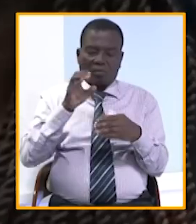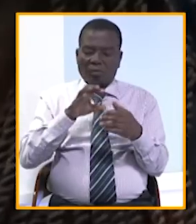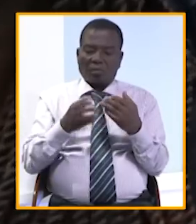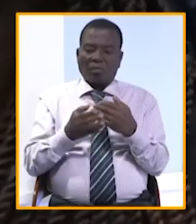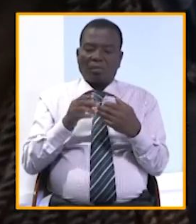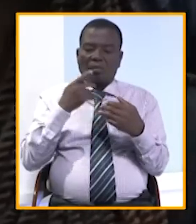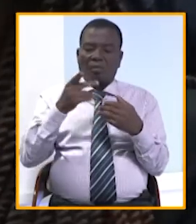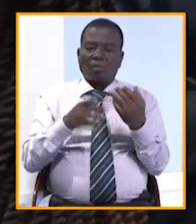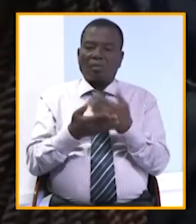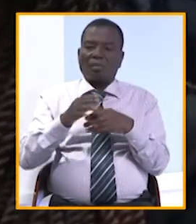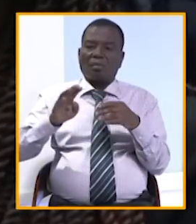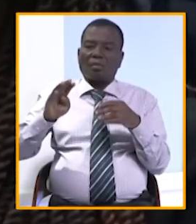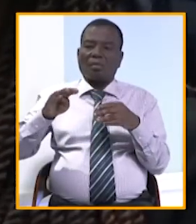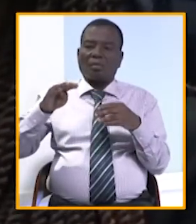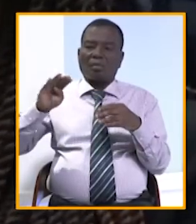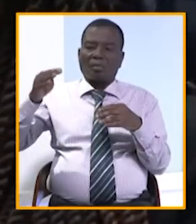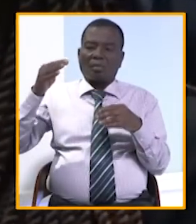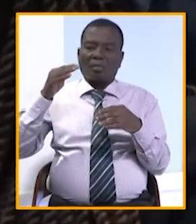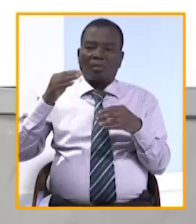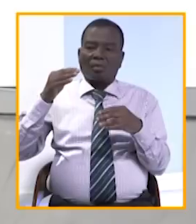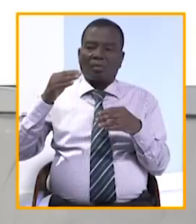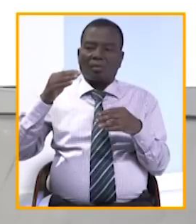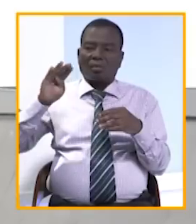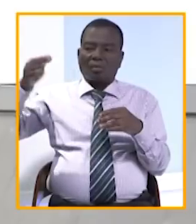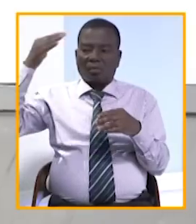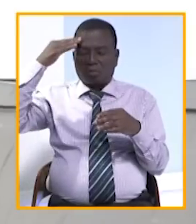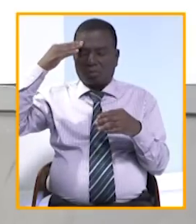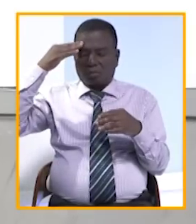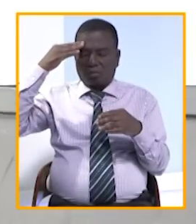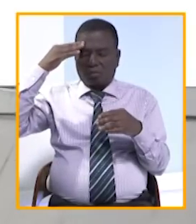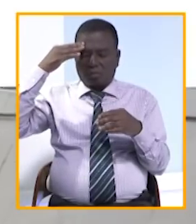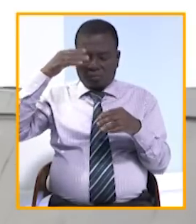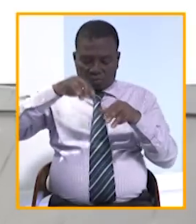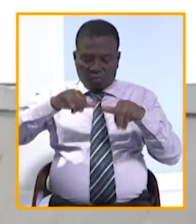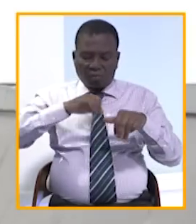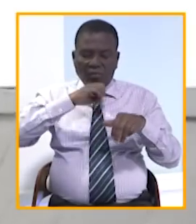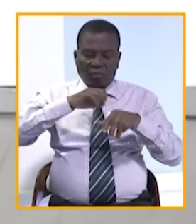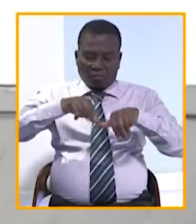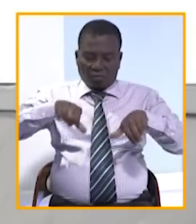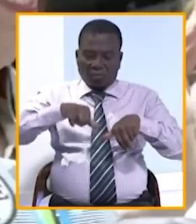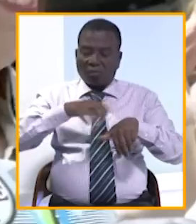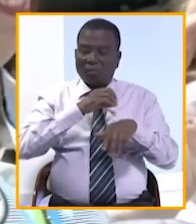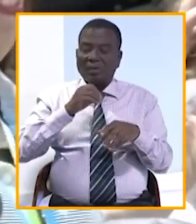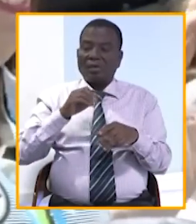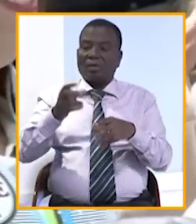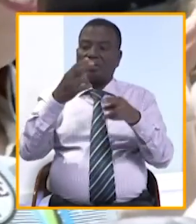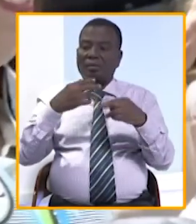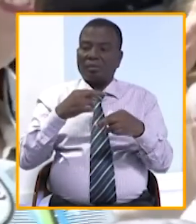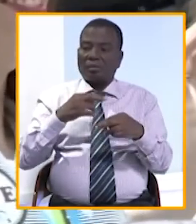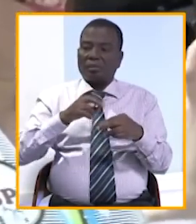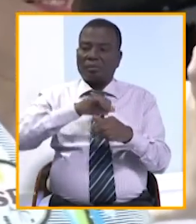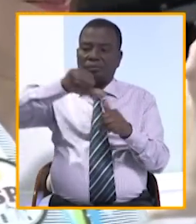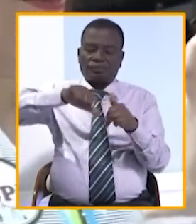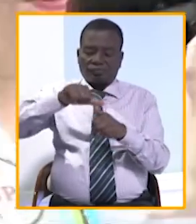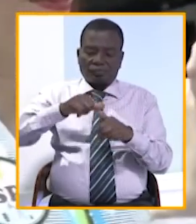inaugurale prononcée par Mamadou Sangafo Koulibaly, ministre des Mines, du Pétrole et de l'Énergie. Il intervient autour d'un